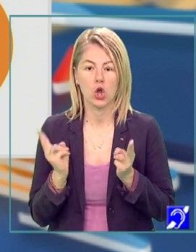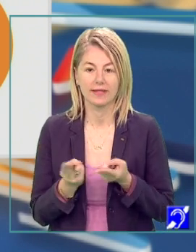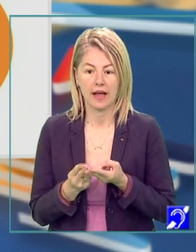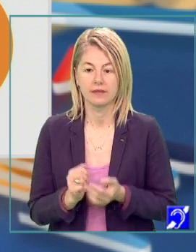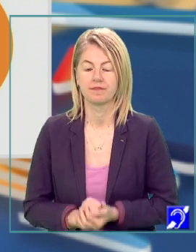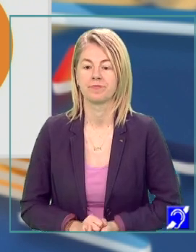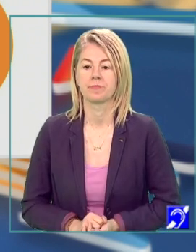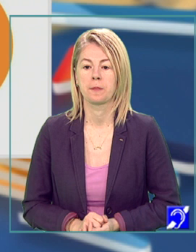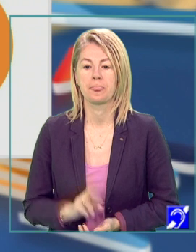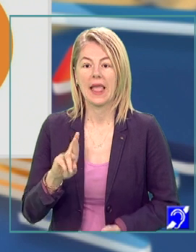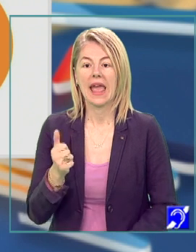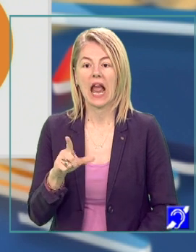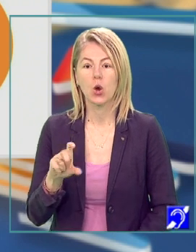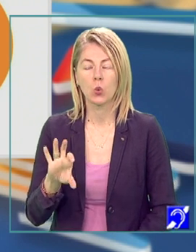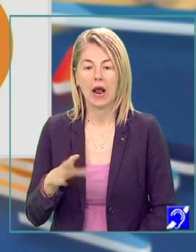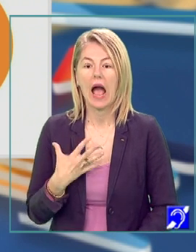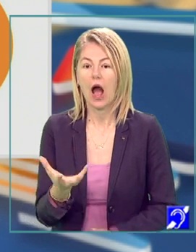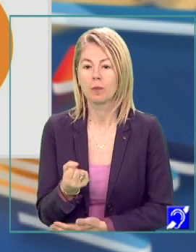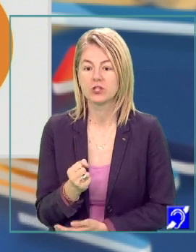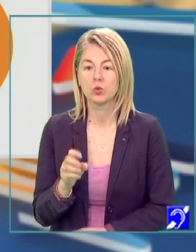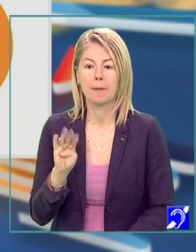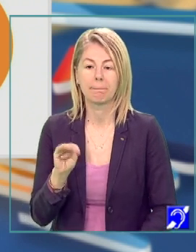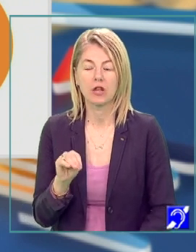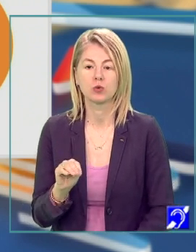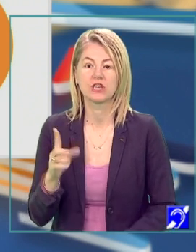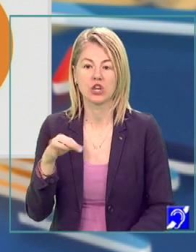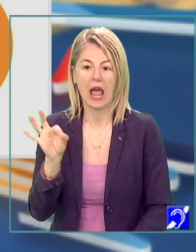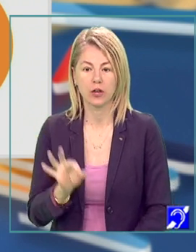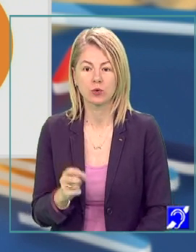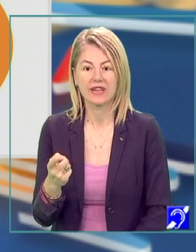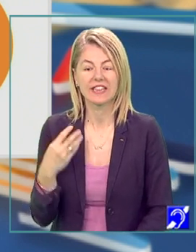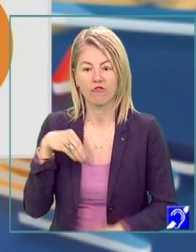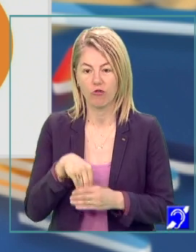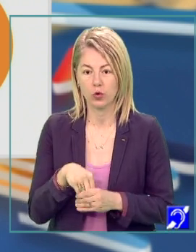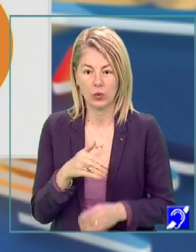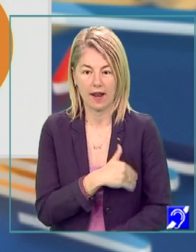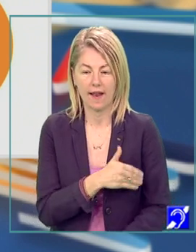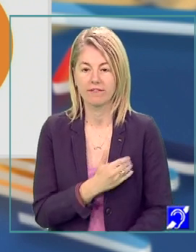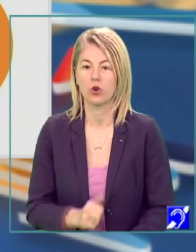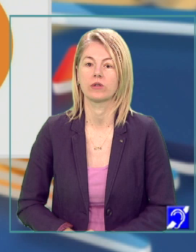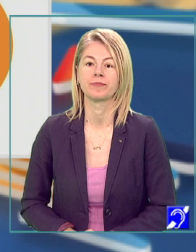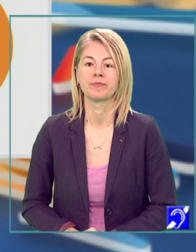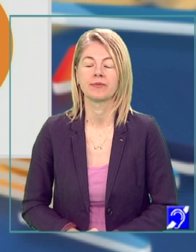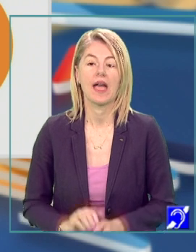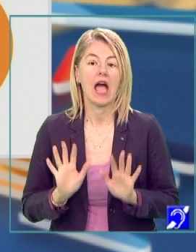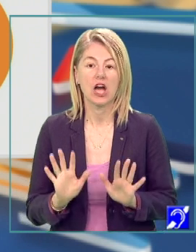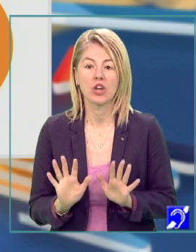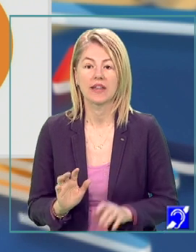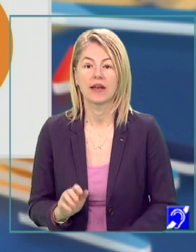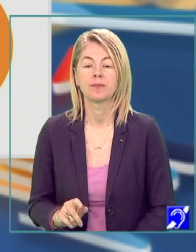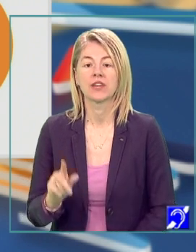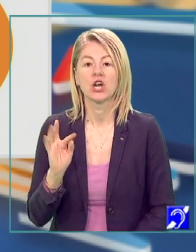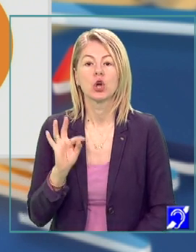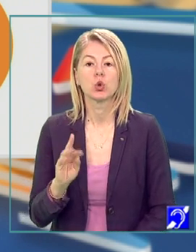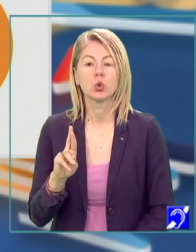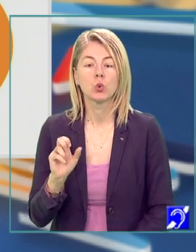elevilor. Raluca a obținut 40% dintre voturile elevilor. Așadar, ca